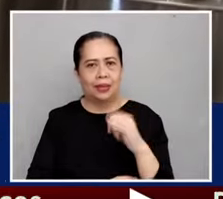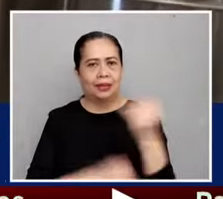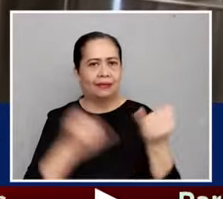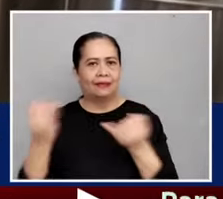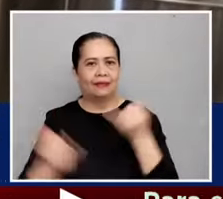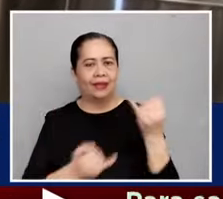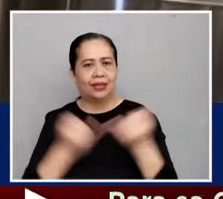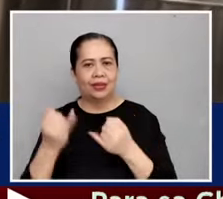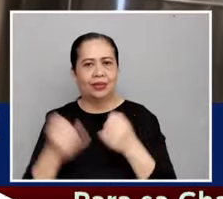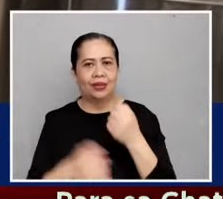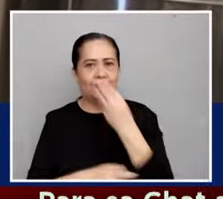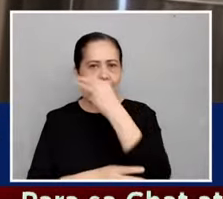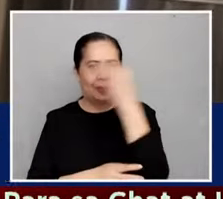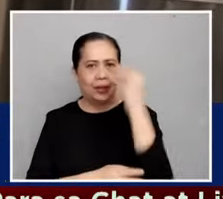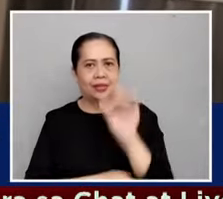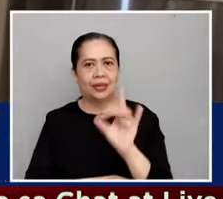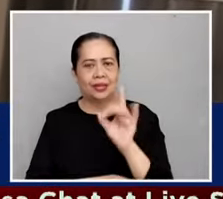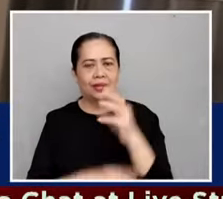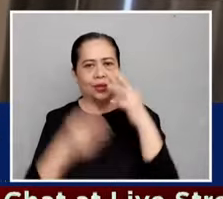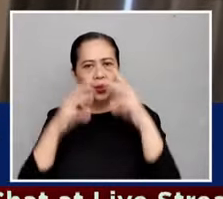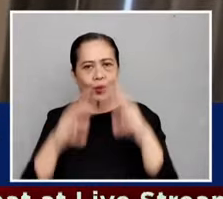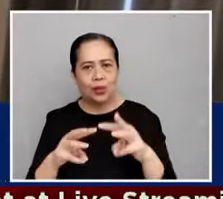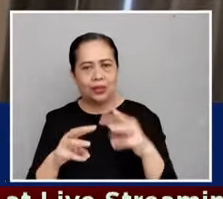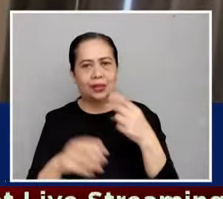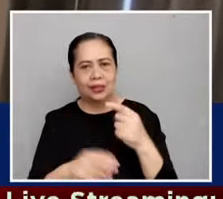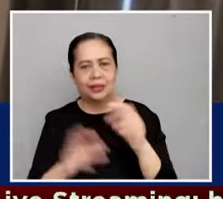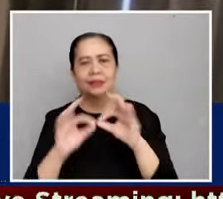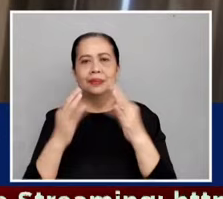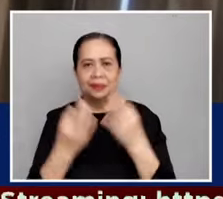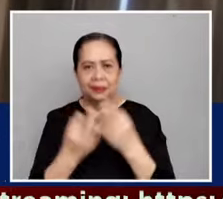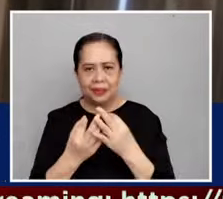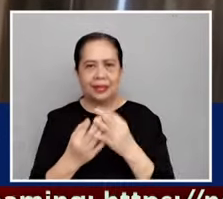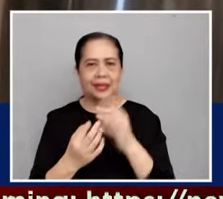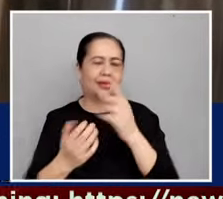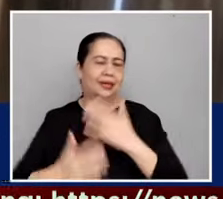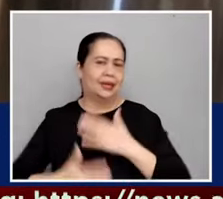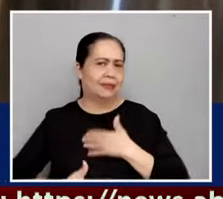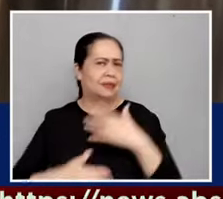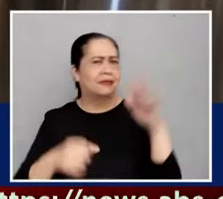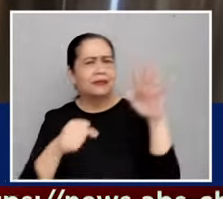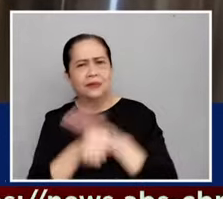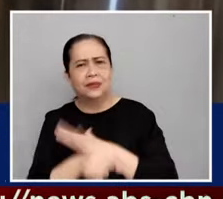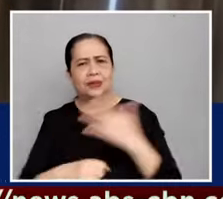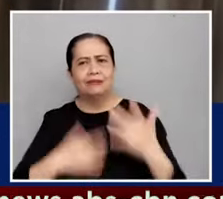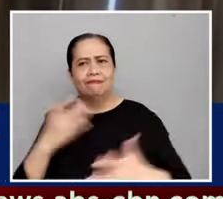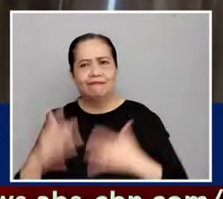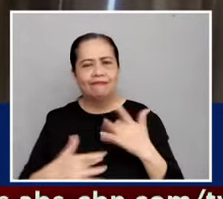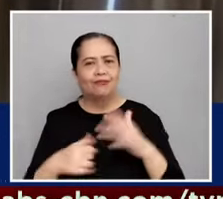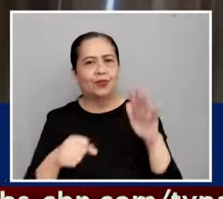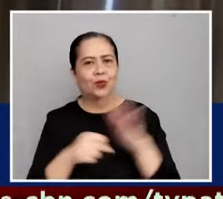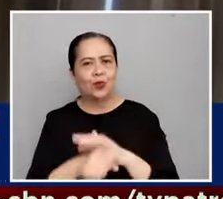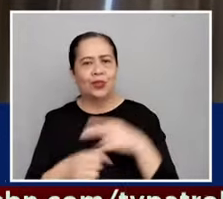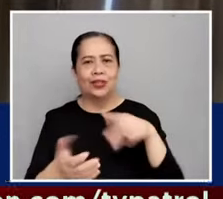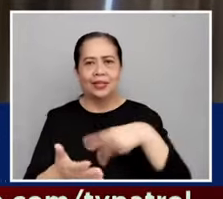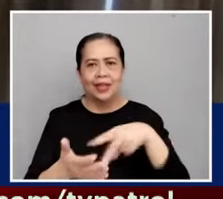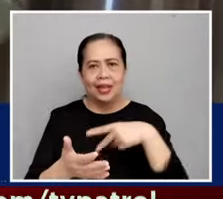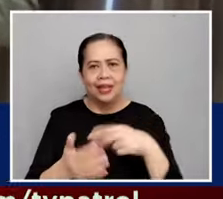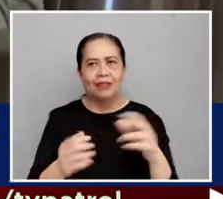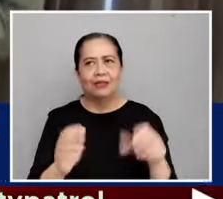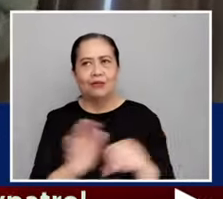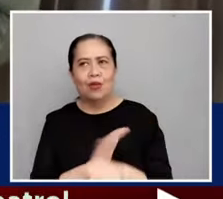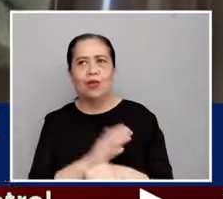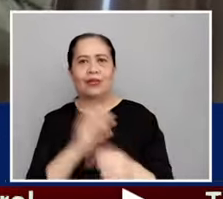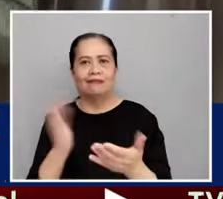March 18 para panood ng Gika Pamilya, isang masaya na puno ng kasiyahan, puno ng sayawan, puno ng